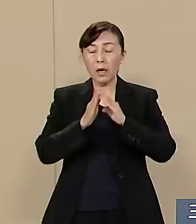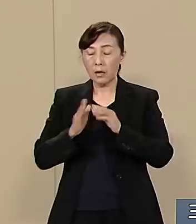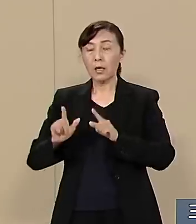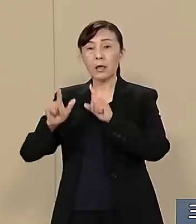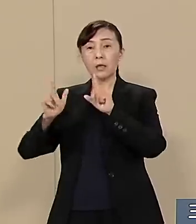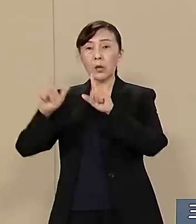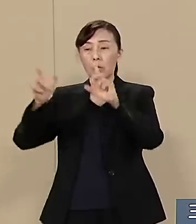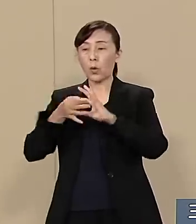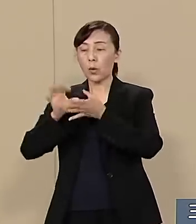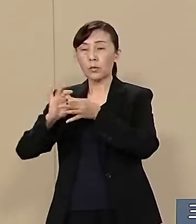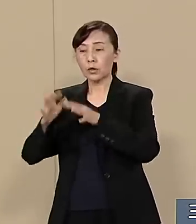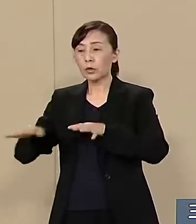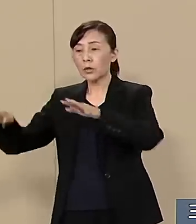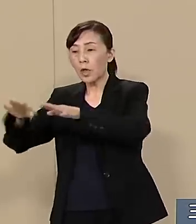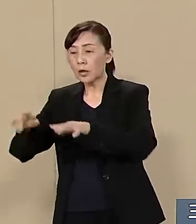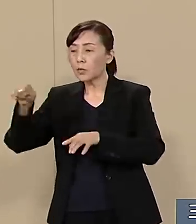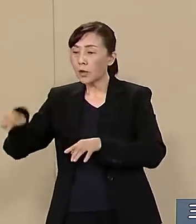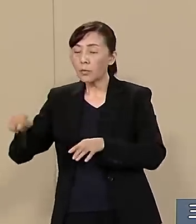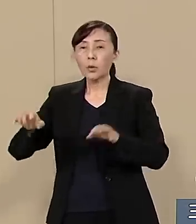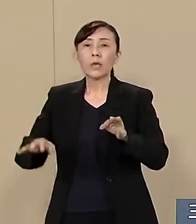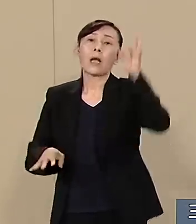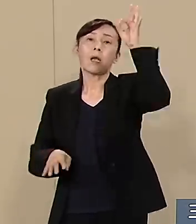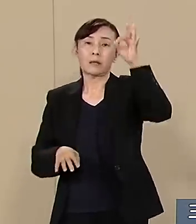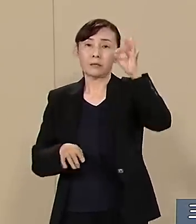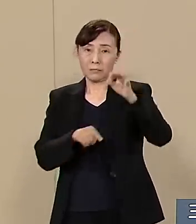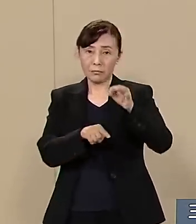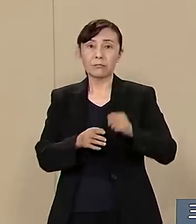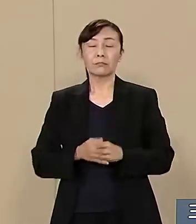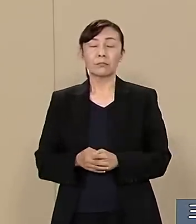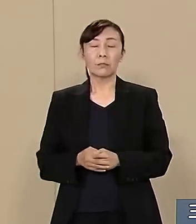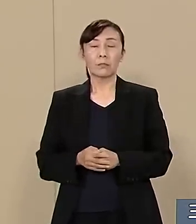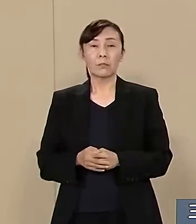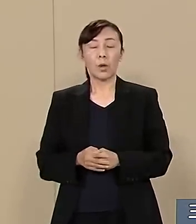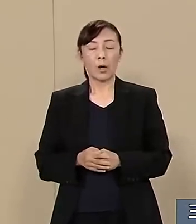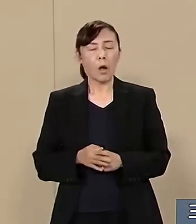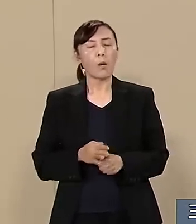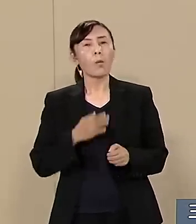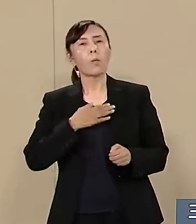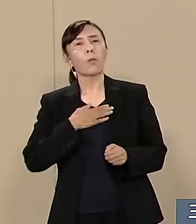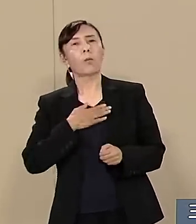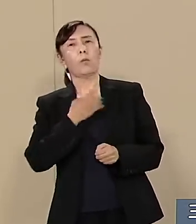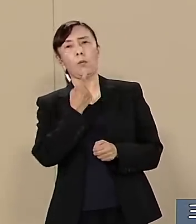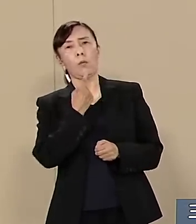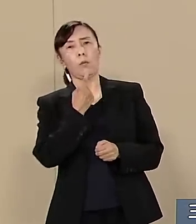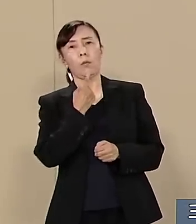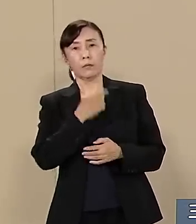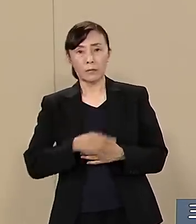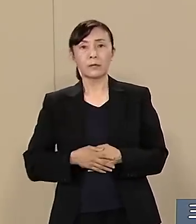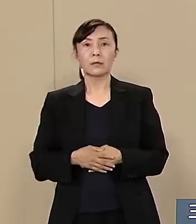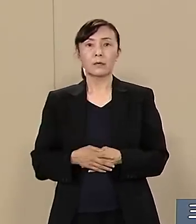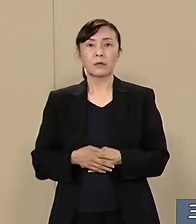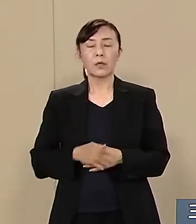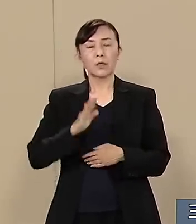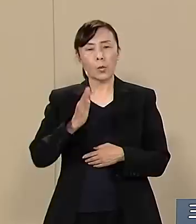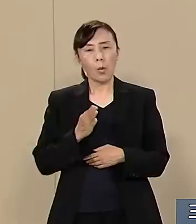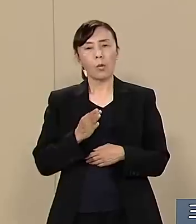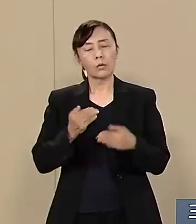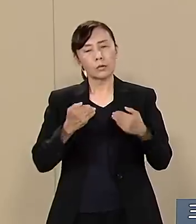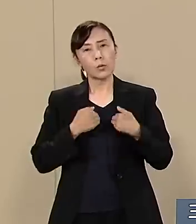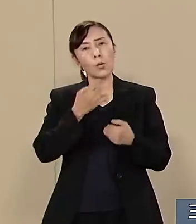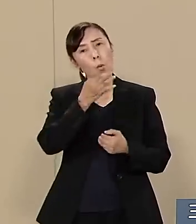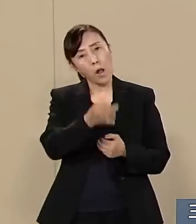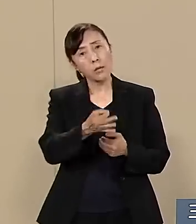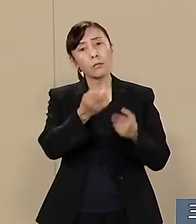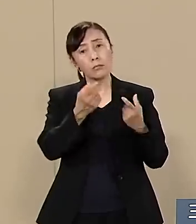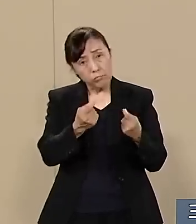オリンピックスタジアムより高いやでーああそれウチが聞いたことあるわー弓道それ必要